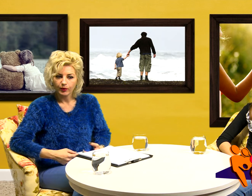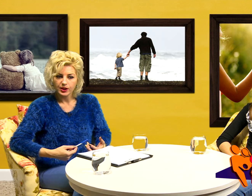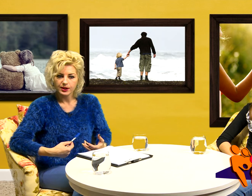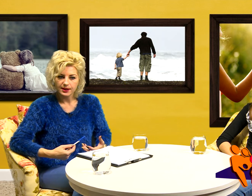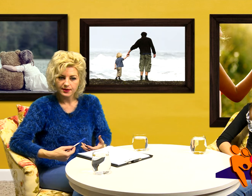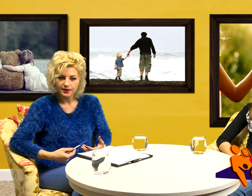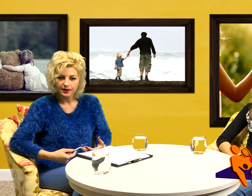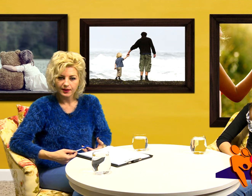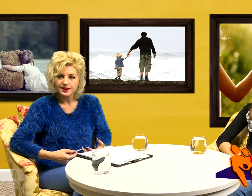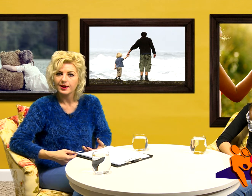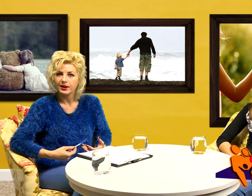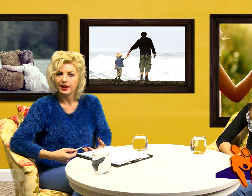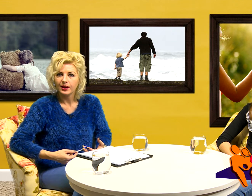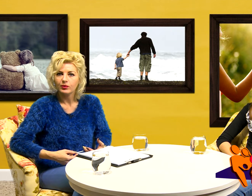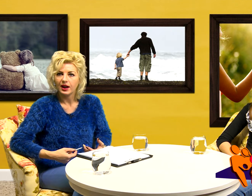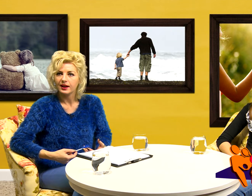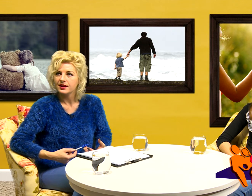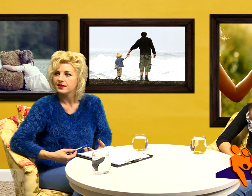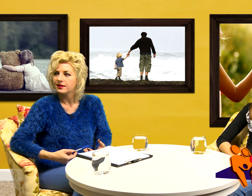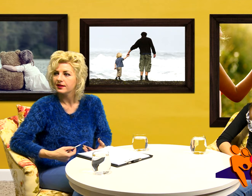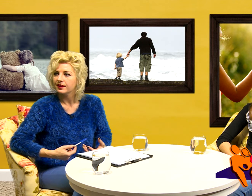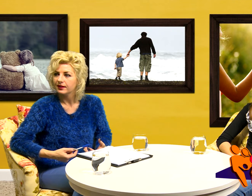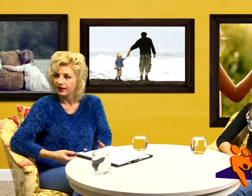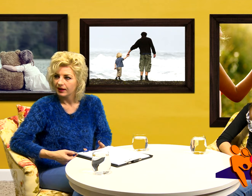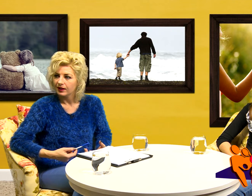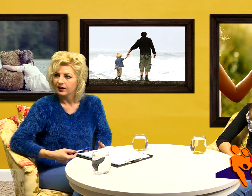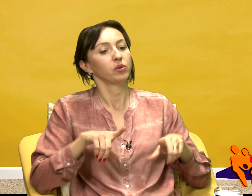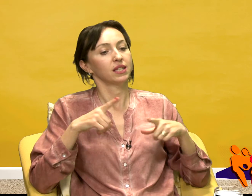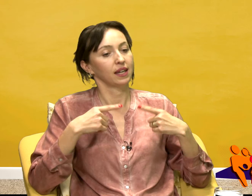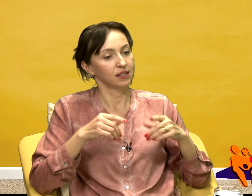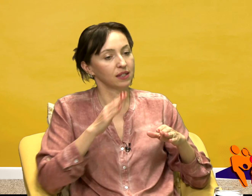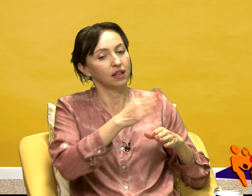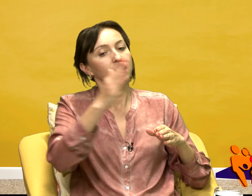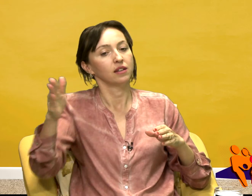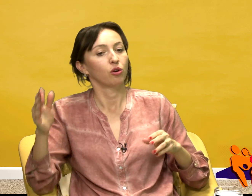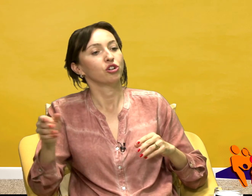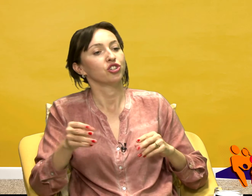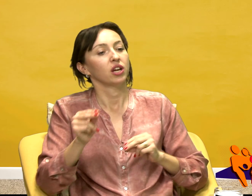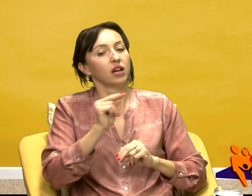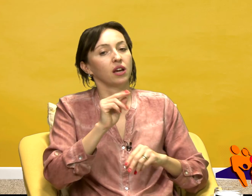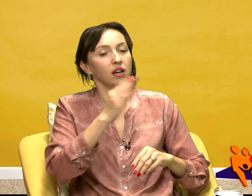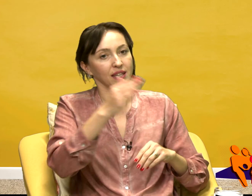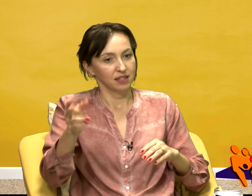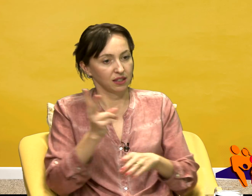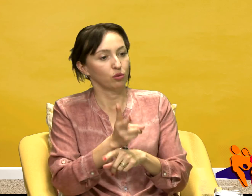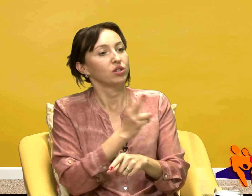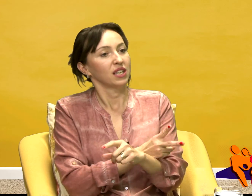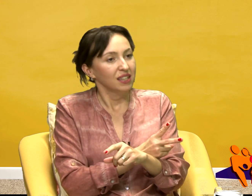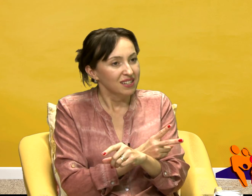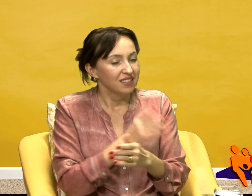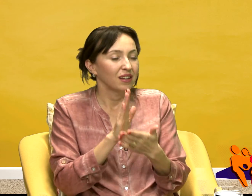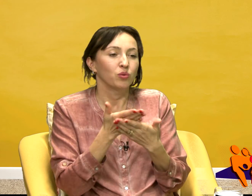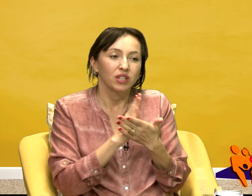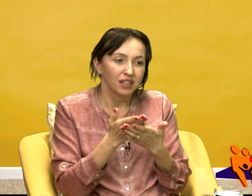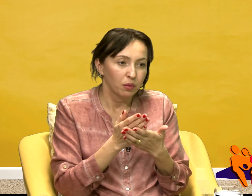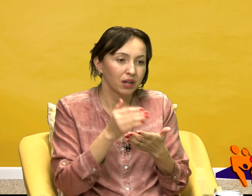că voi știți semnele cu care ei sunt învățați. Și atunci ar fi mult